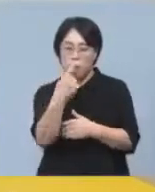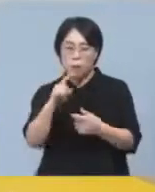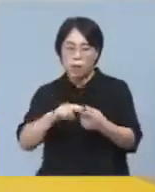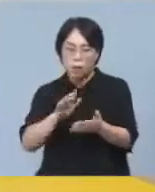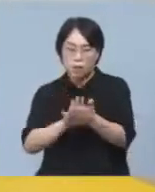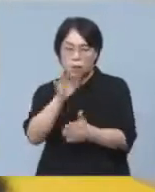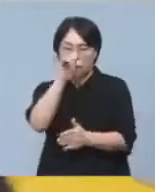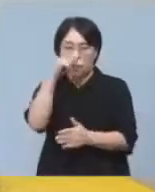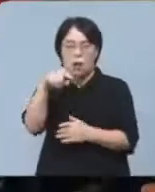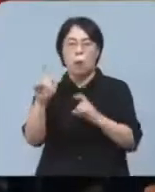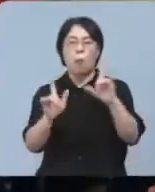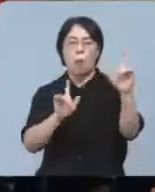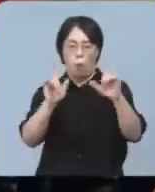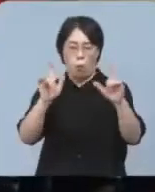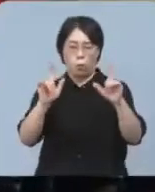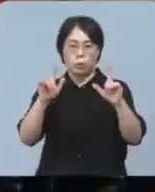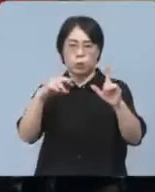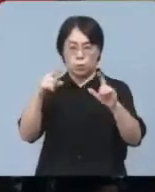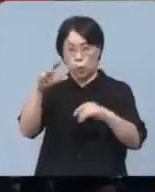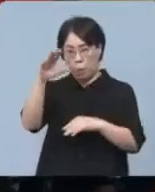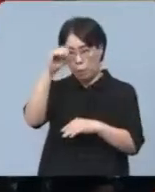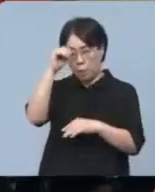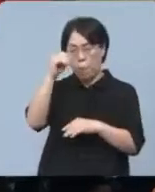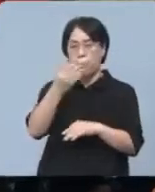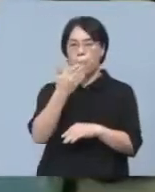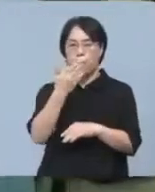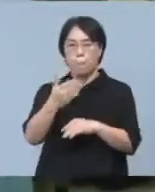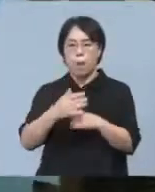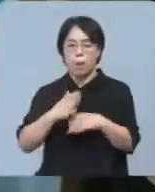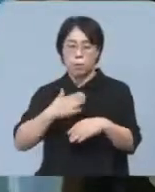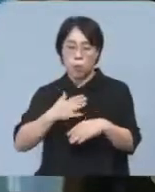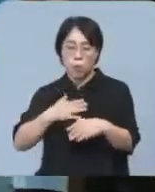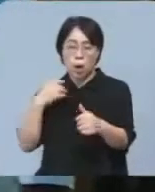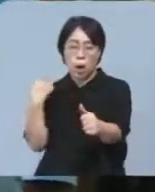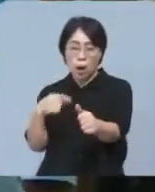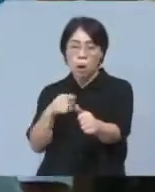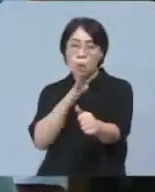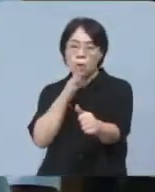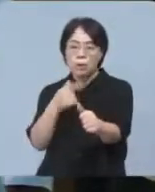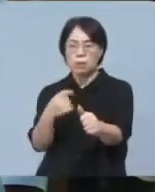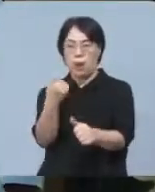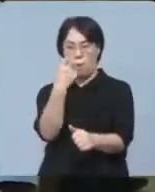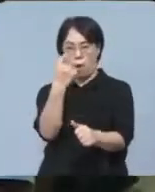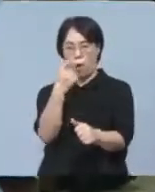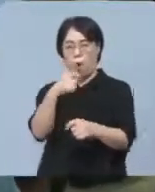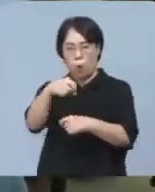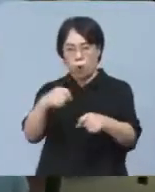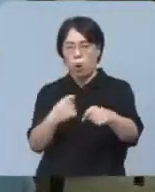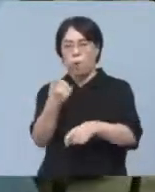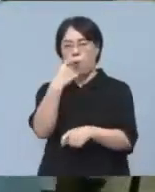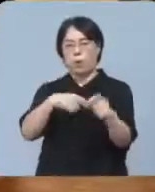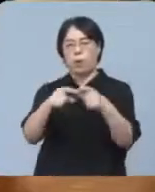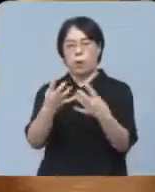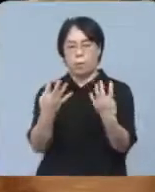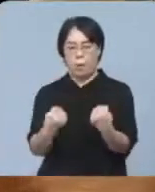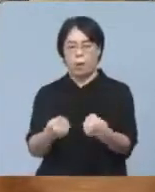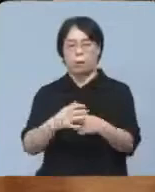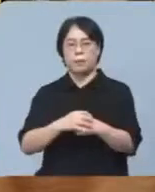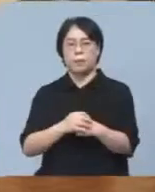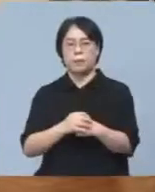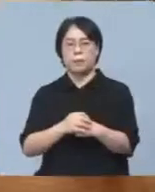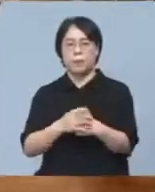그런 모습도 저희가 이제 본바 될 수 있고 저희가 사르 쳐주는 거지만 배우는게 더 많은 경험이었던 것 같습니다